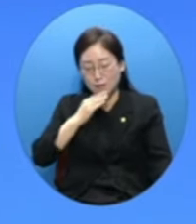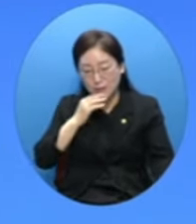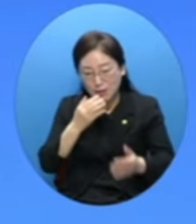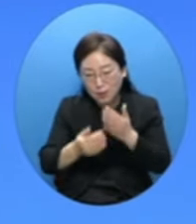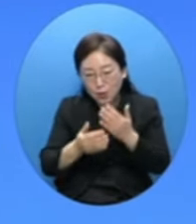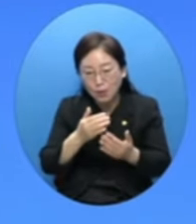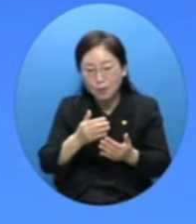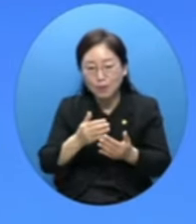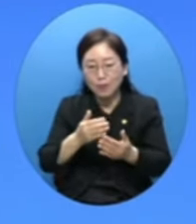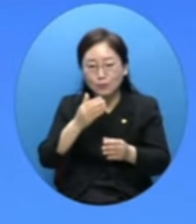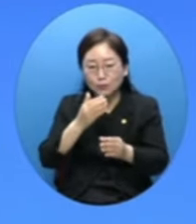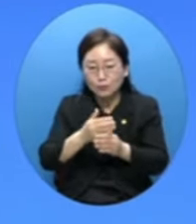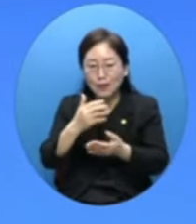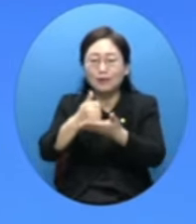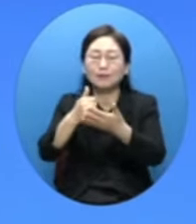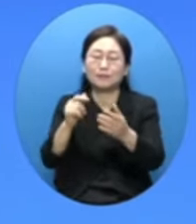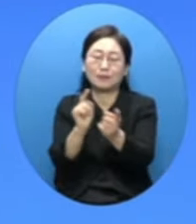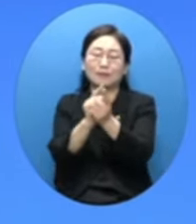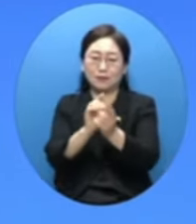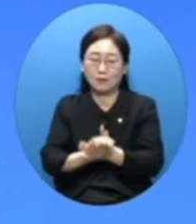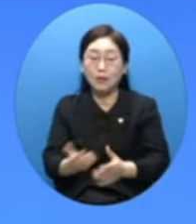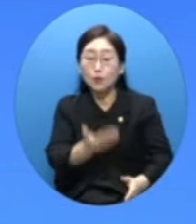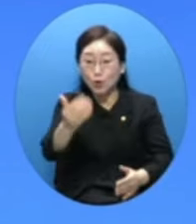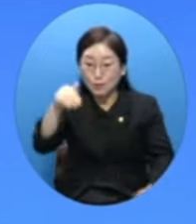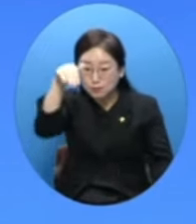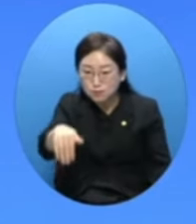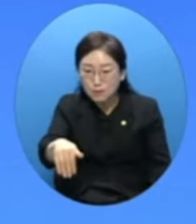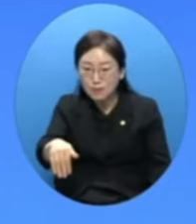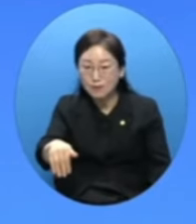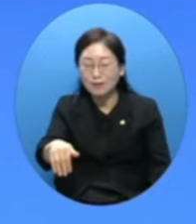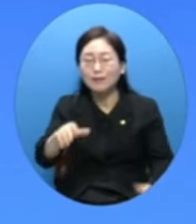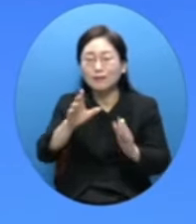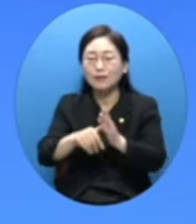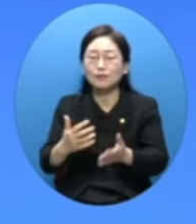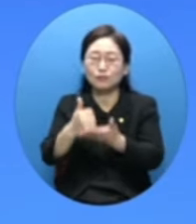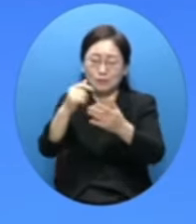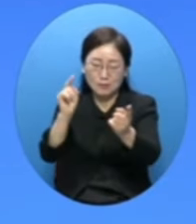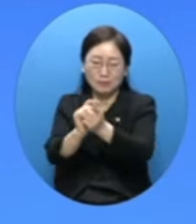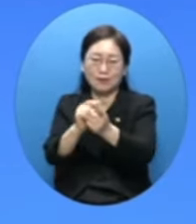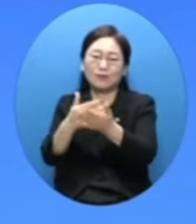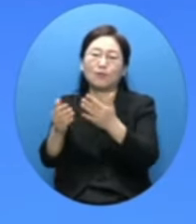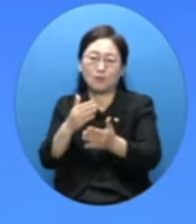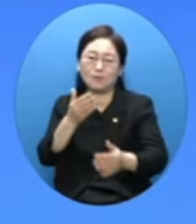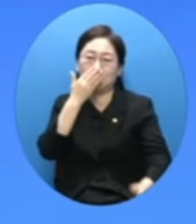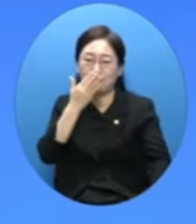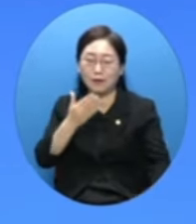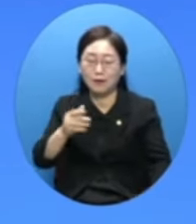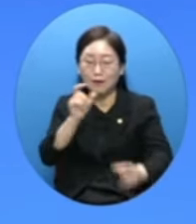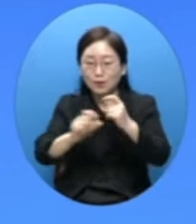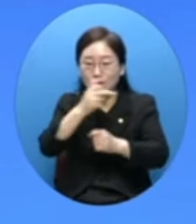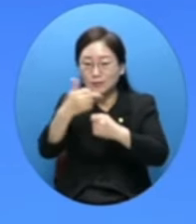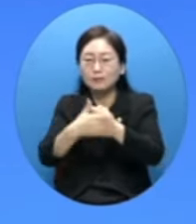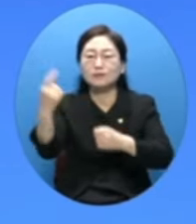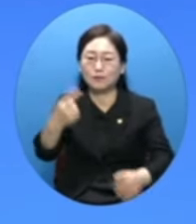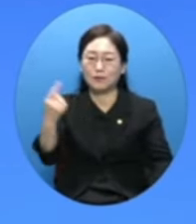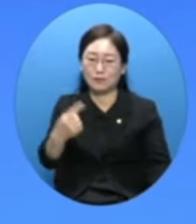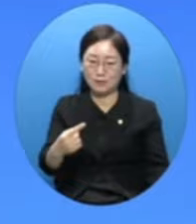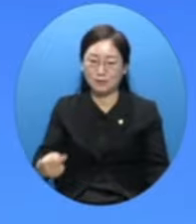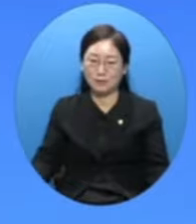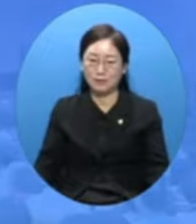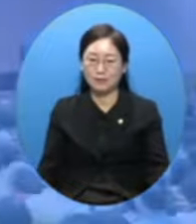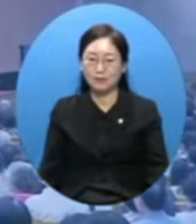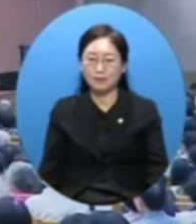주님을 만난 것입니다 여러분 내려가는 경험을 통해서도 주님을 만날 수 있습니다 그러면 더 큰 은혜가 임할 줄로 믿습니다